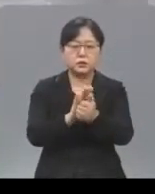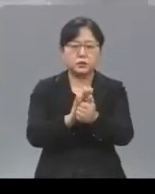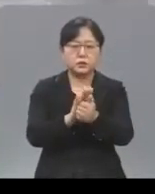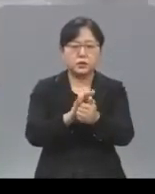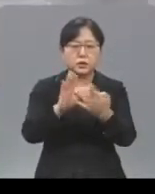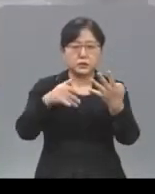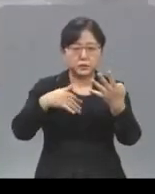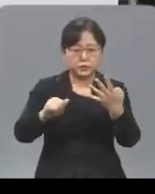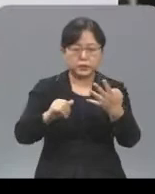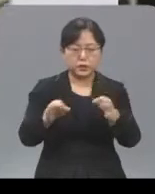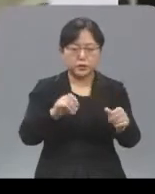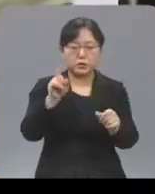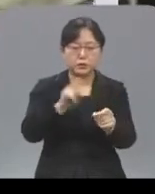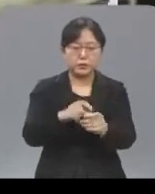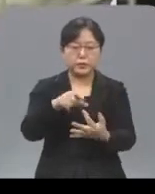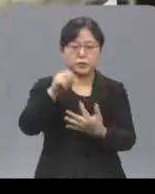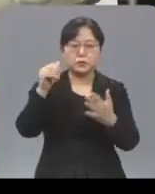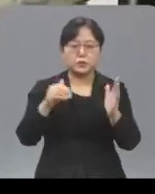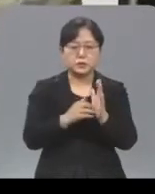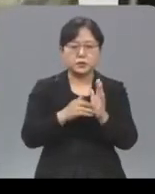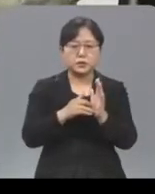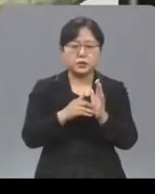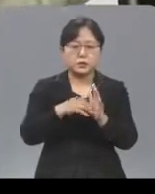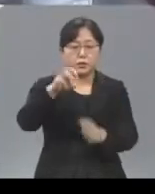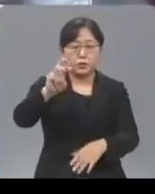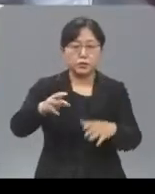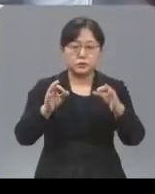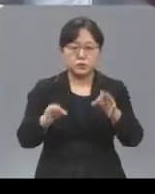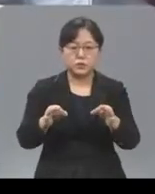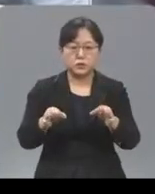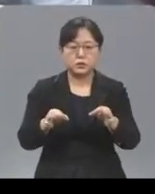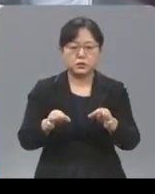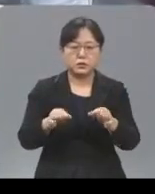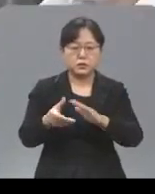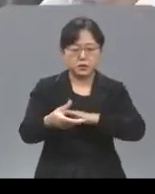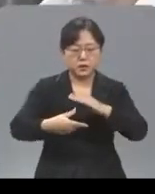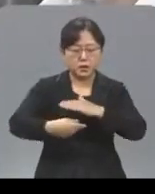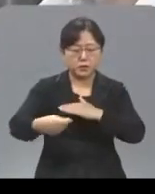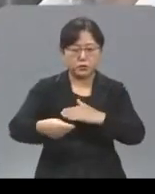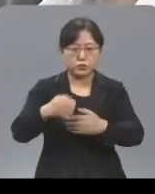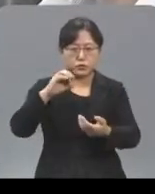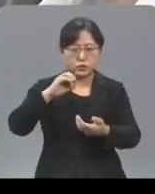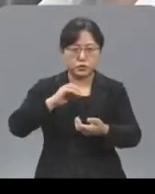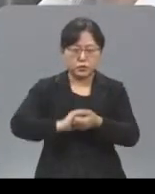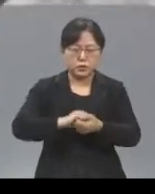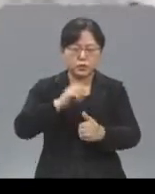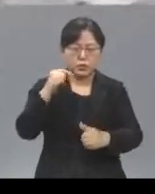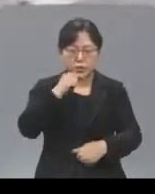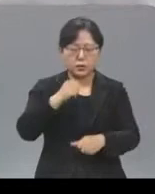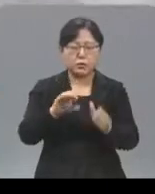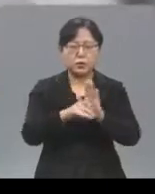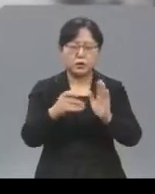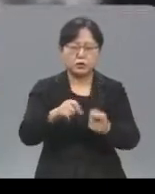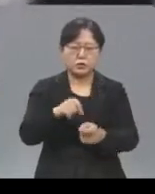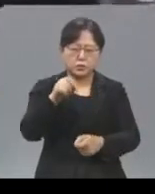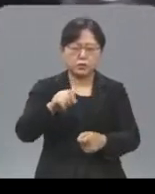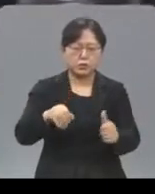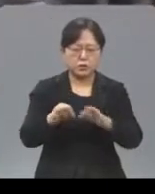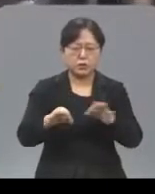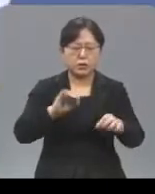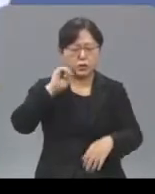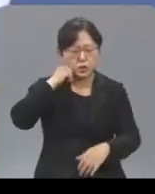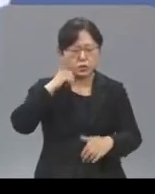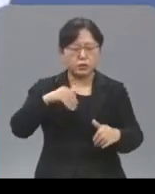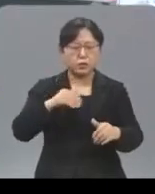4분기 경영 목표로 선정했습니다 광주은행은 또 대출 규제 강화와 코론 알고 장기와 등 경영 환경 위기